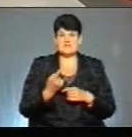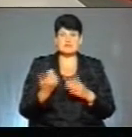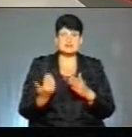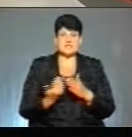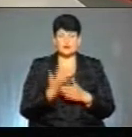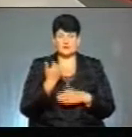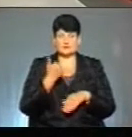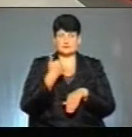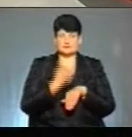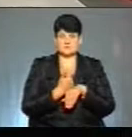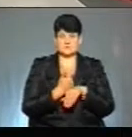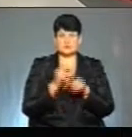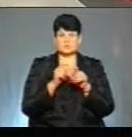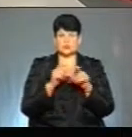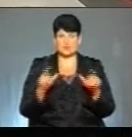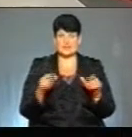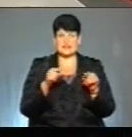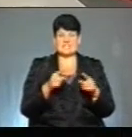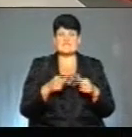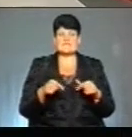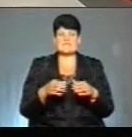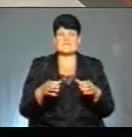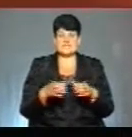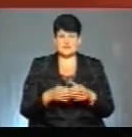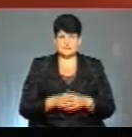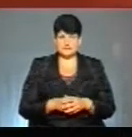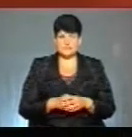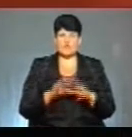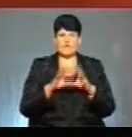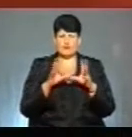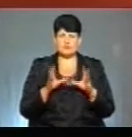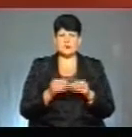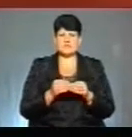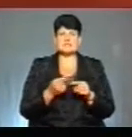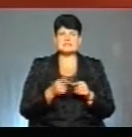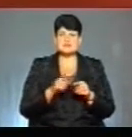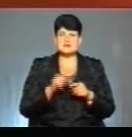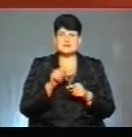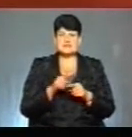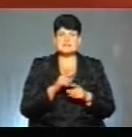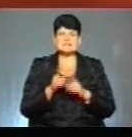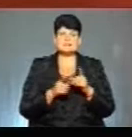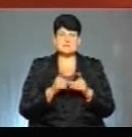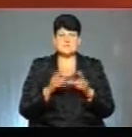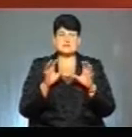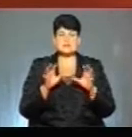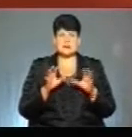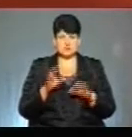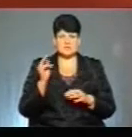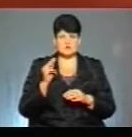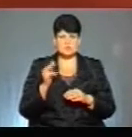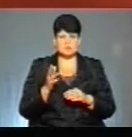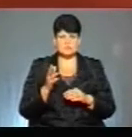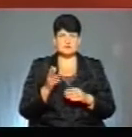нові опорні заклади та їхні філії. Тобто, в принципі, це просто змінення статусу так, навчального так,